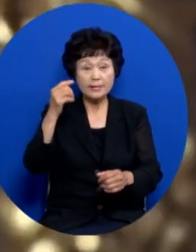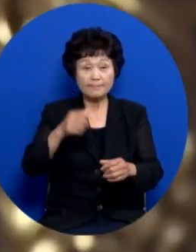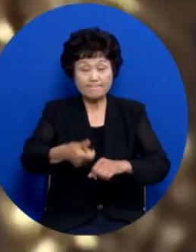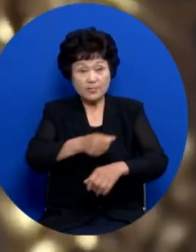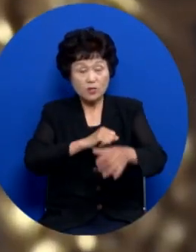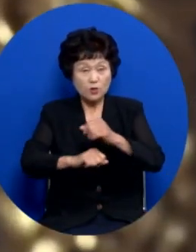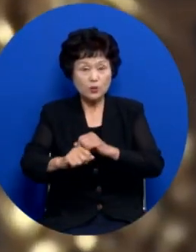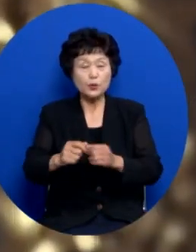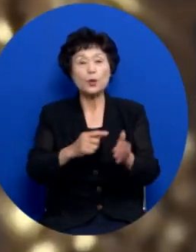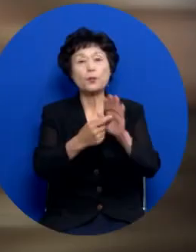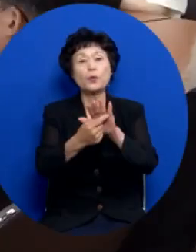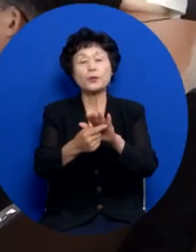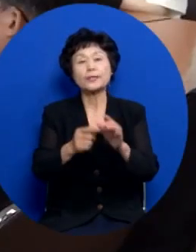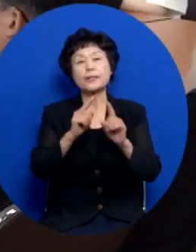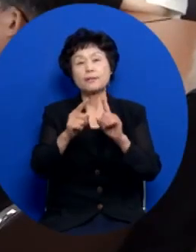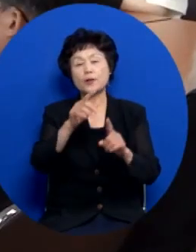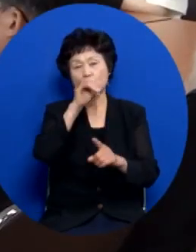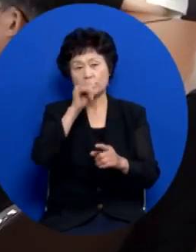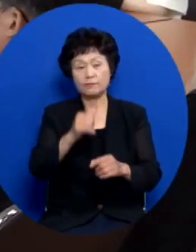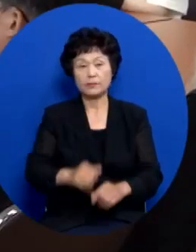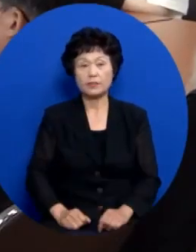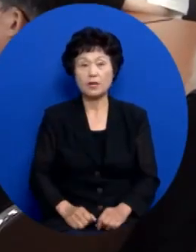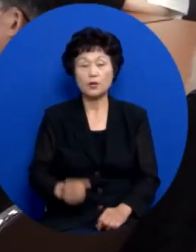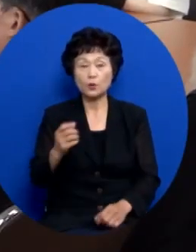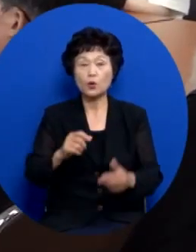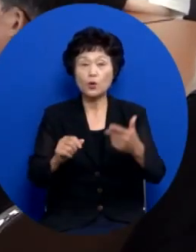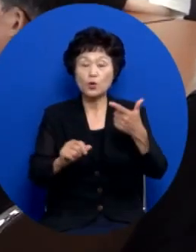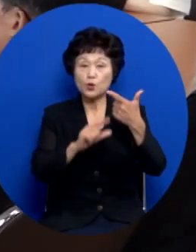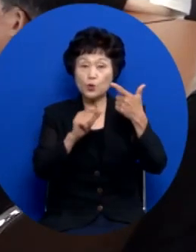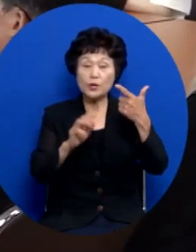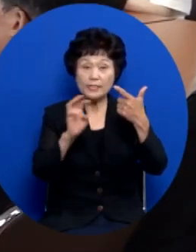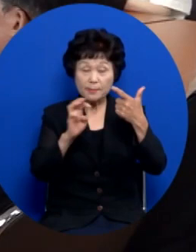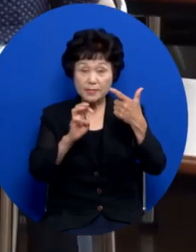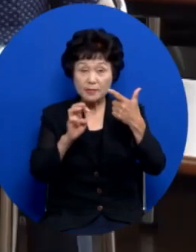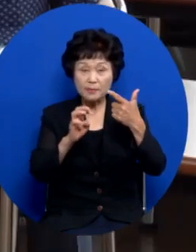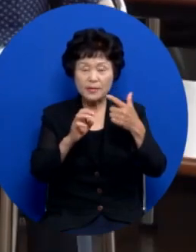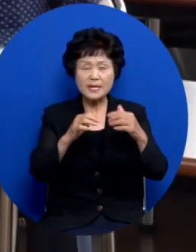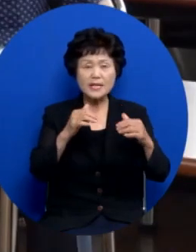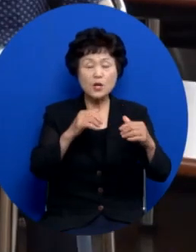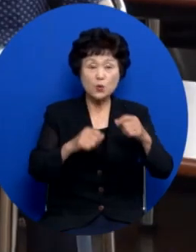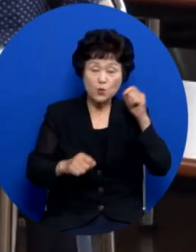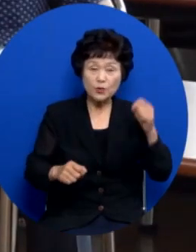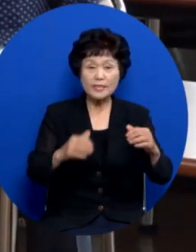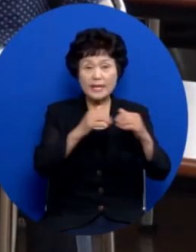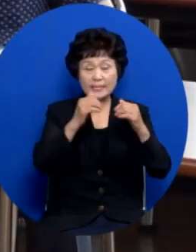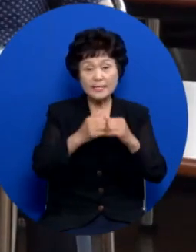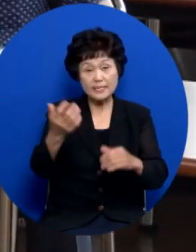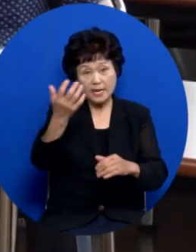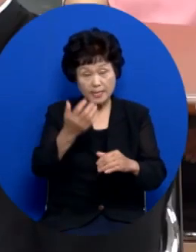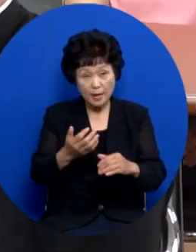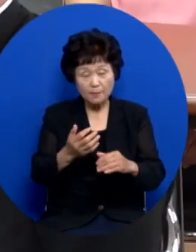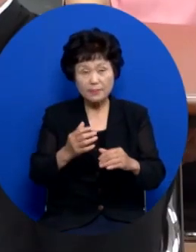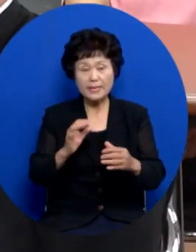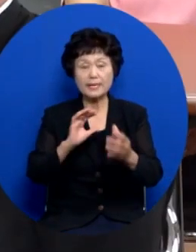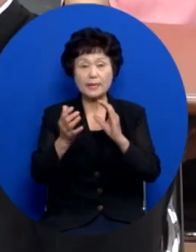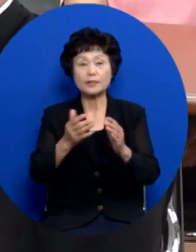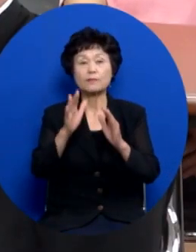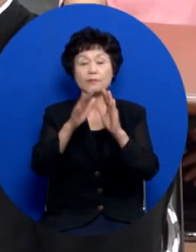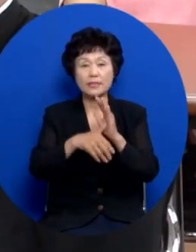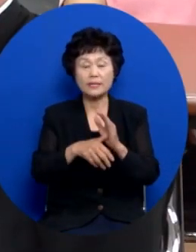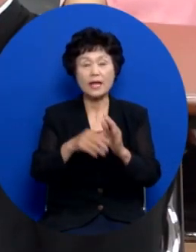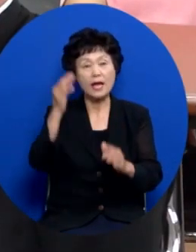것이라고 풀이했습니다. 지난달 30일 열린 우크라이나 전쟁난민 긴급구호연대 간담회에서